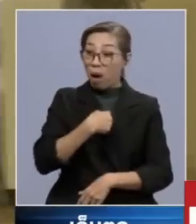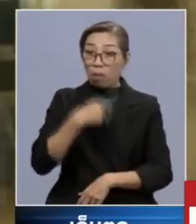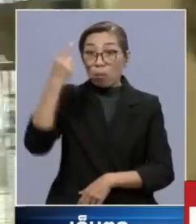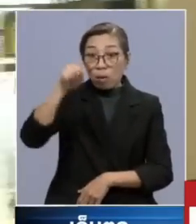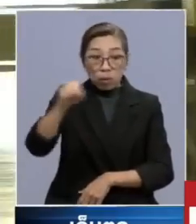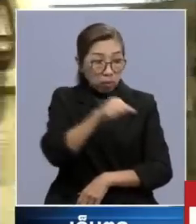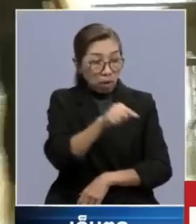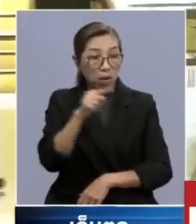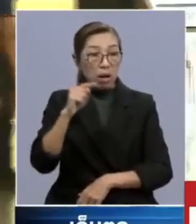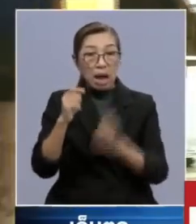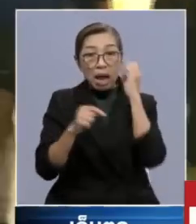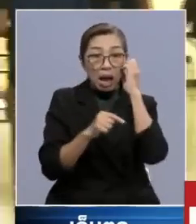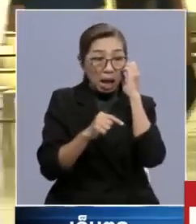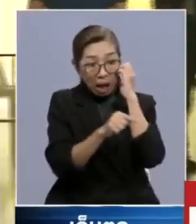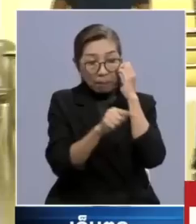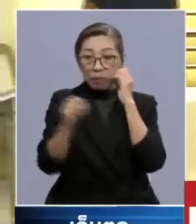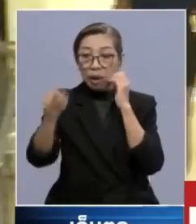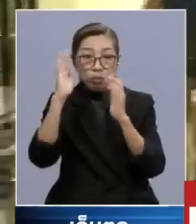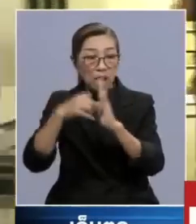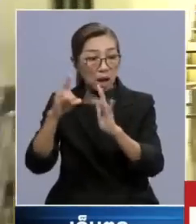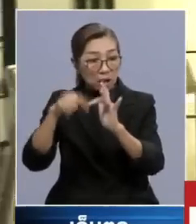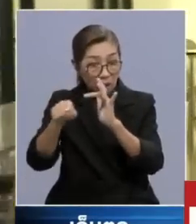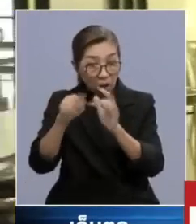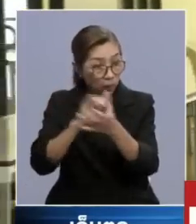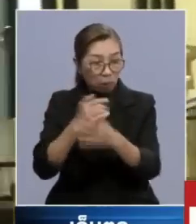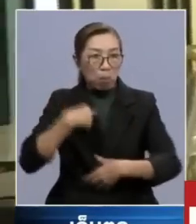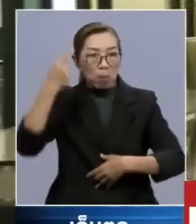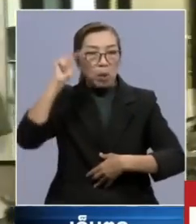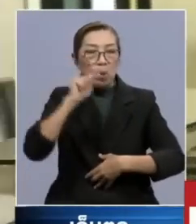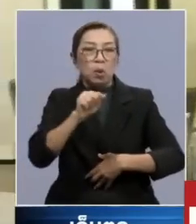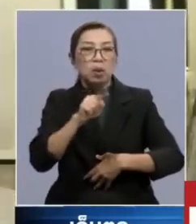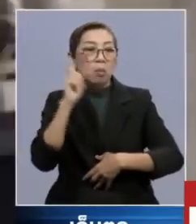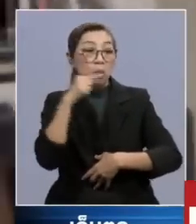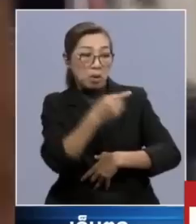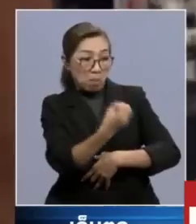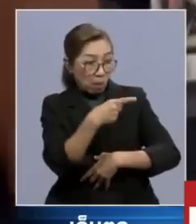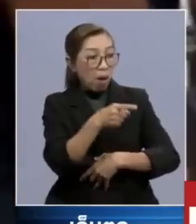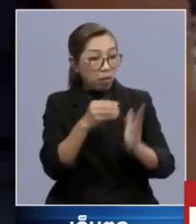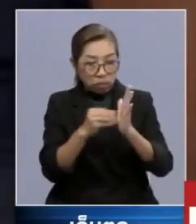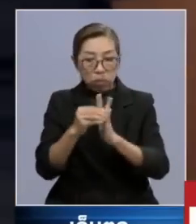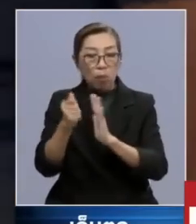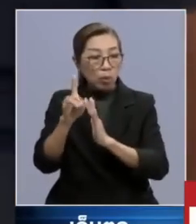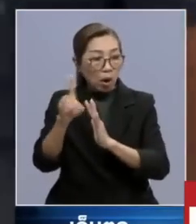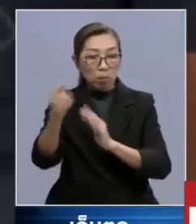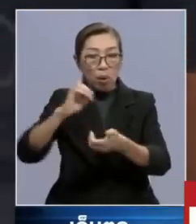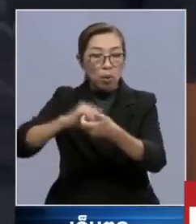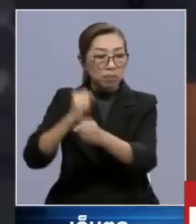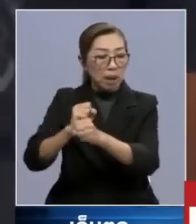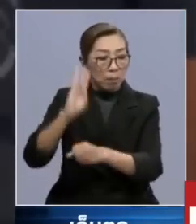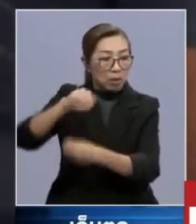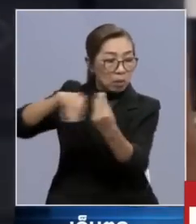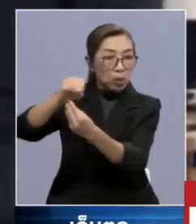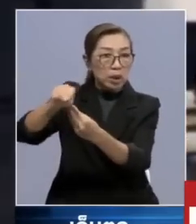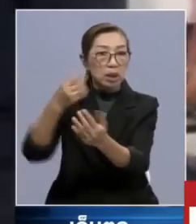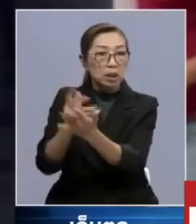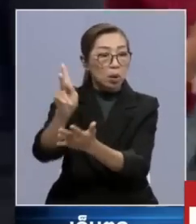ราบเนี่ยอดีตภรรยาก็คือแอมเนี่ยบอกแค่ว่าจะเดินทางไปที่จังหวัดอุดรเพื่อไปทำธุรกิจปล่อยเงินกู้กับนายแด้พอนายแด้เสียชีวิตทาง